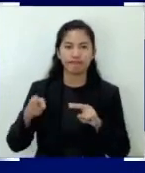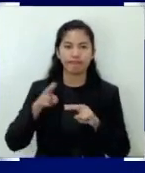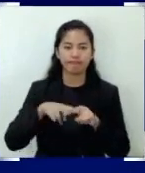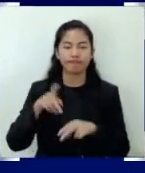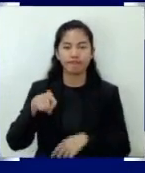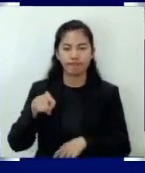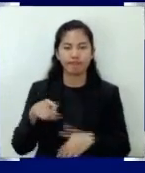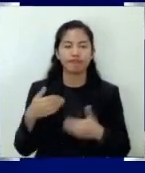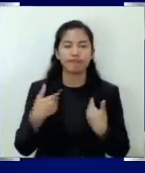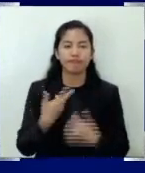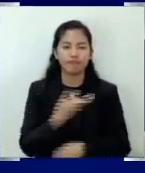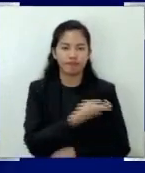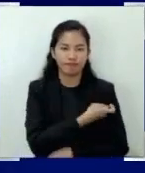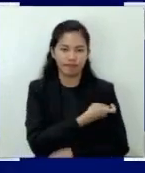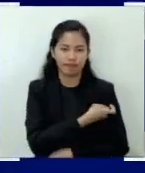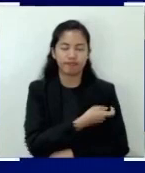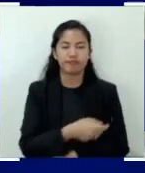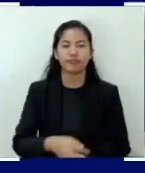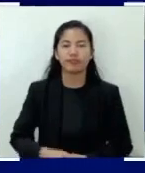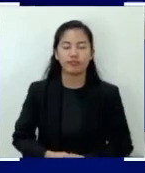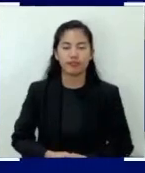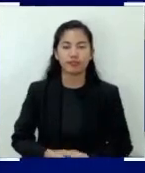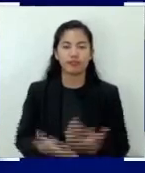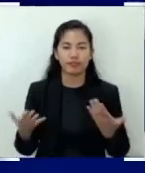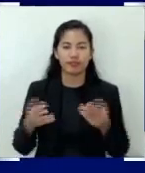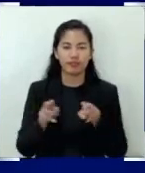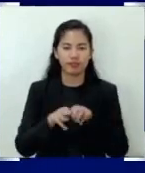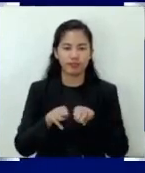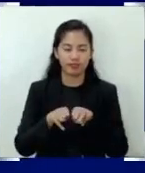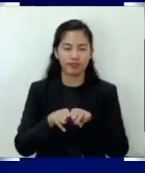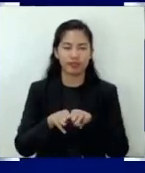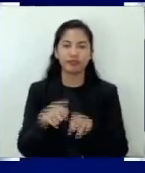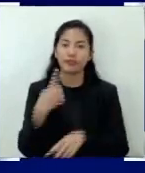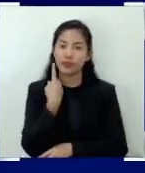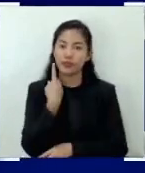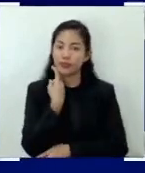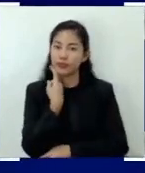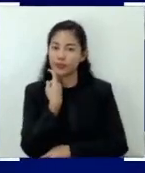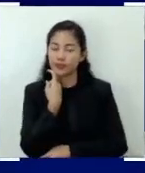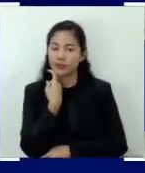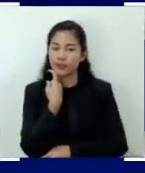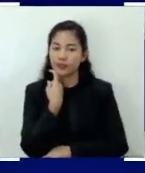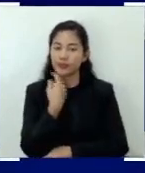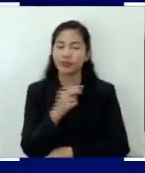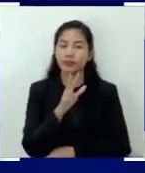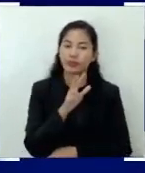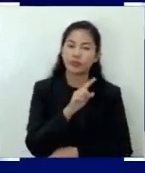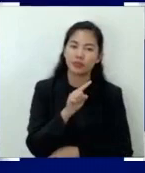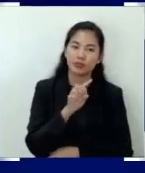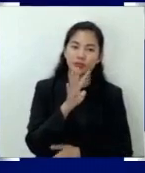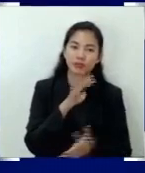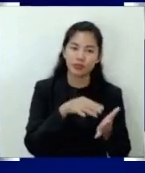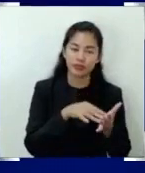sa mga vaccination sites sa Marikina. From previously 3 or 4,000 na nagpapabakuna